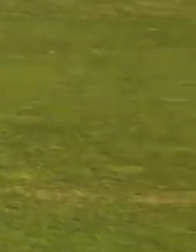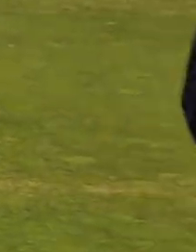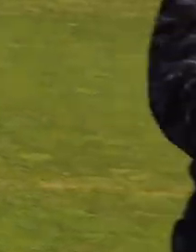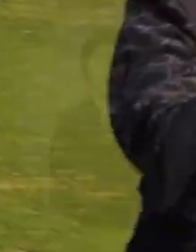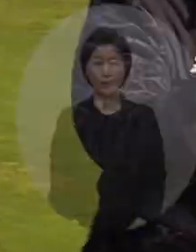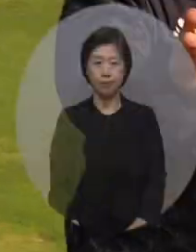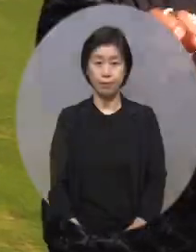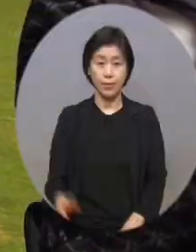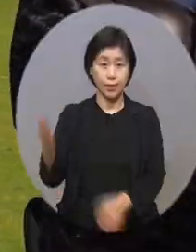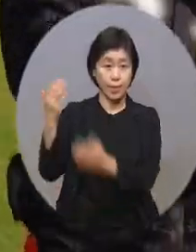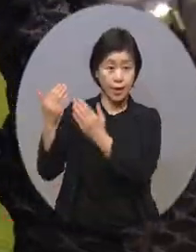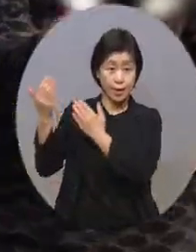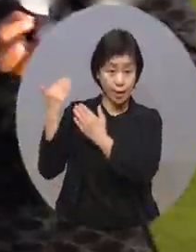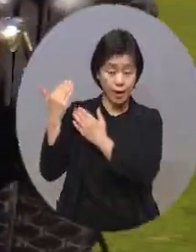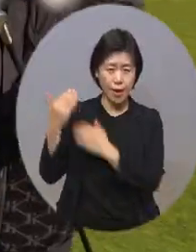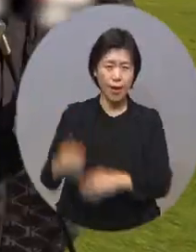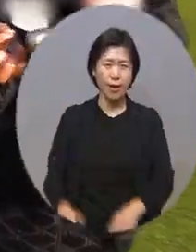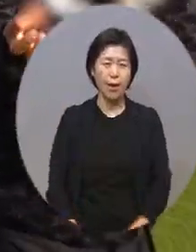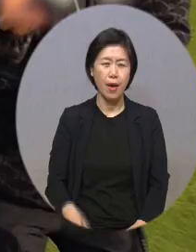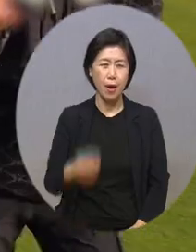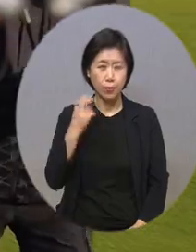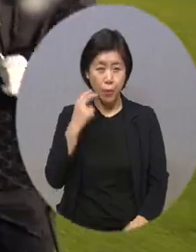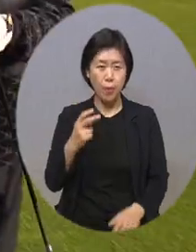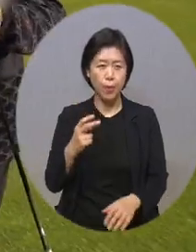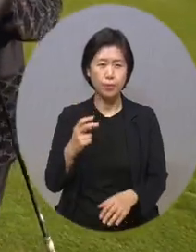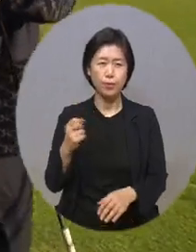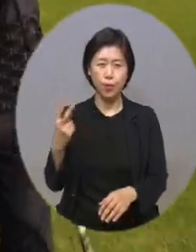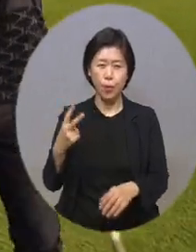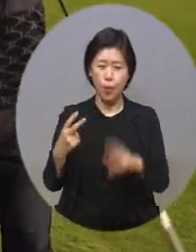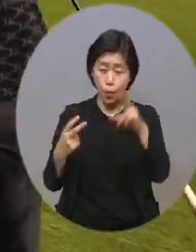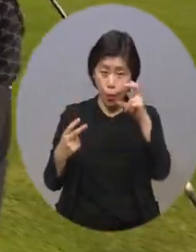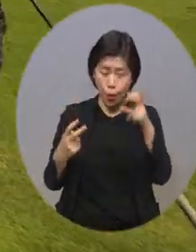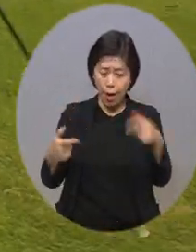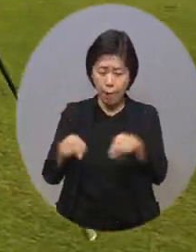예전에 솔방울이랑 공이 같이 있었어.